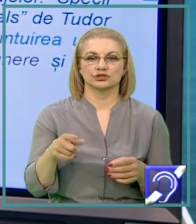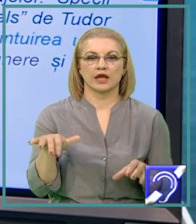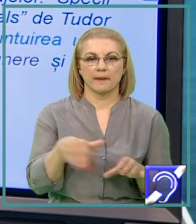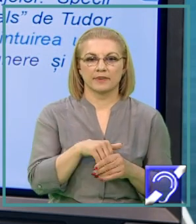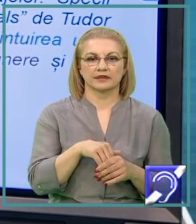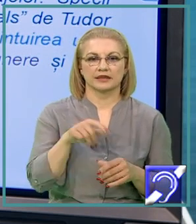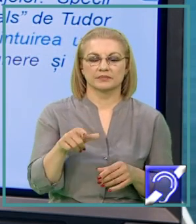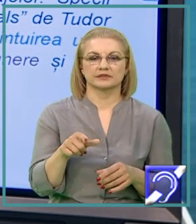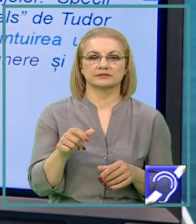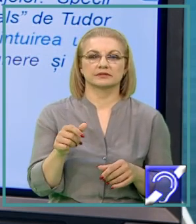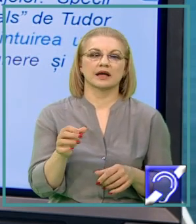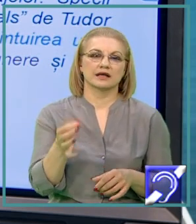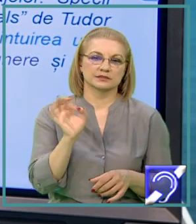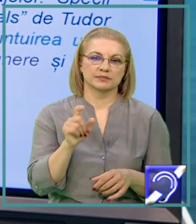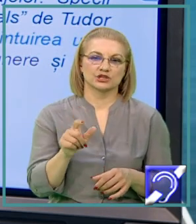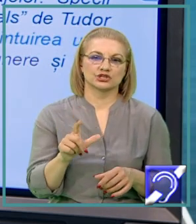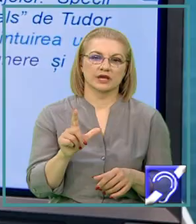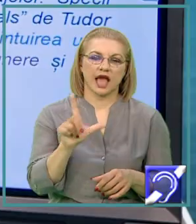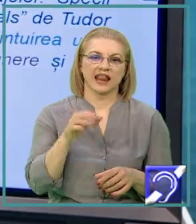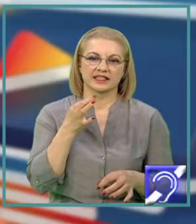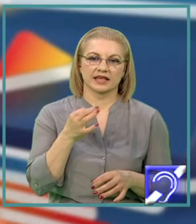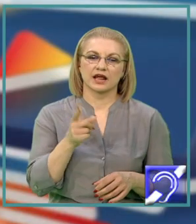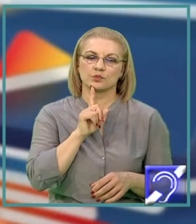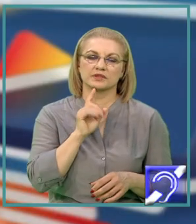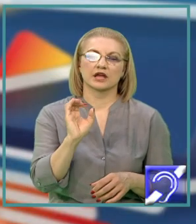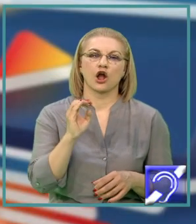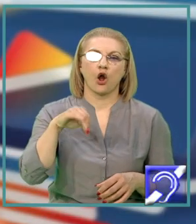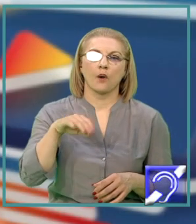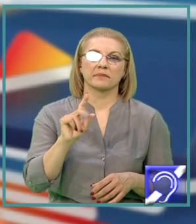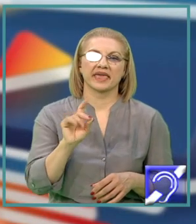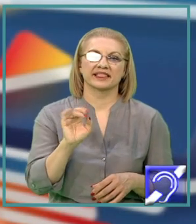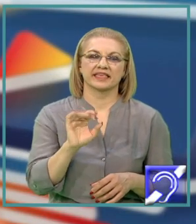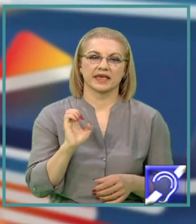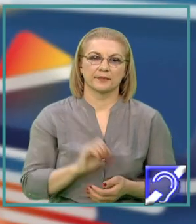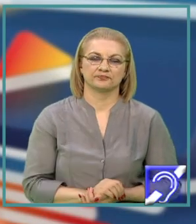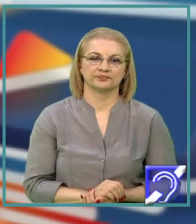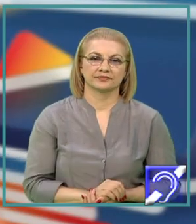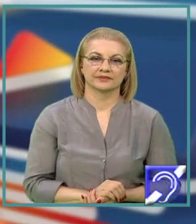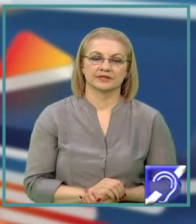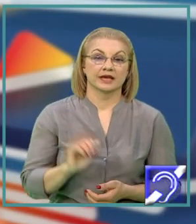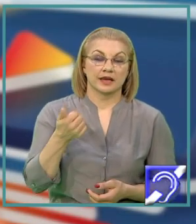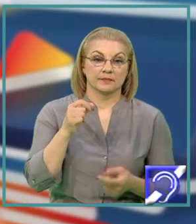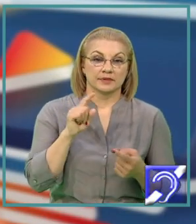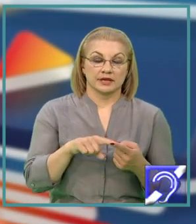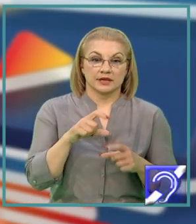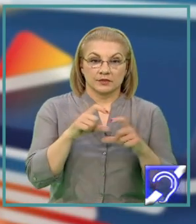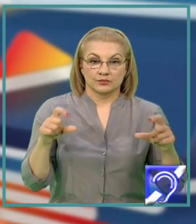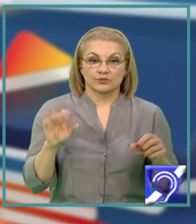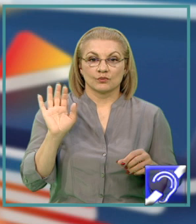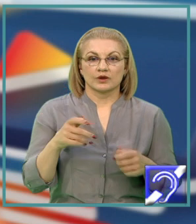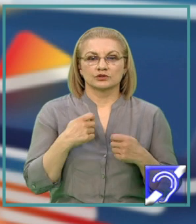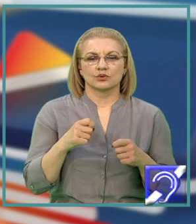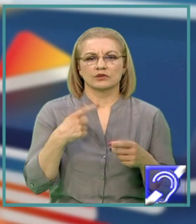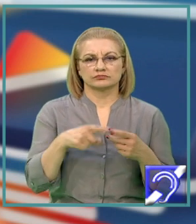apartenența la specia literară numită comedie. În primul rând, fragmentul are toate elementele de compoziție a